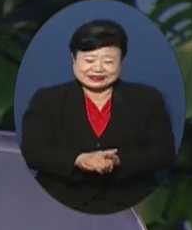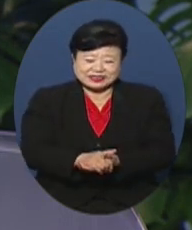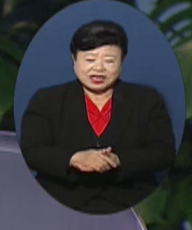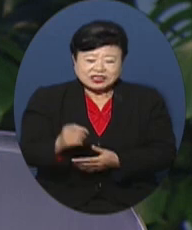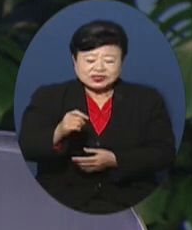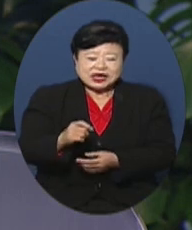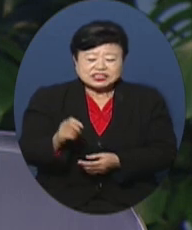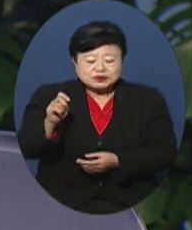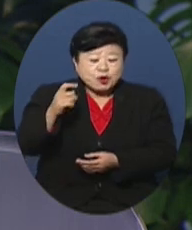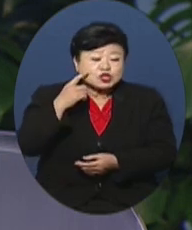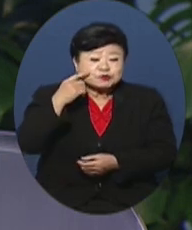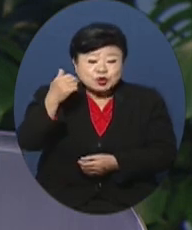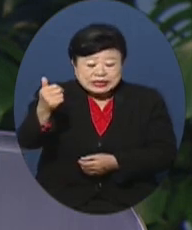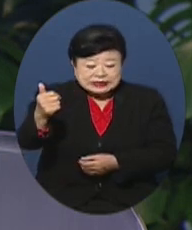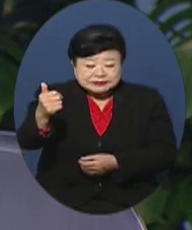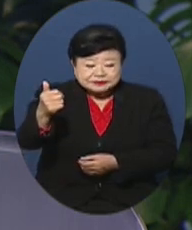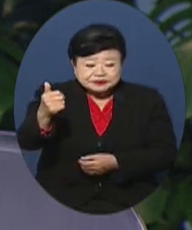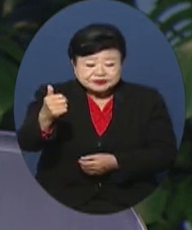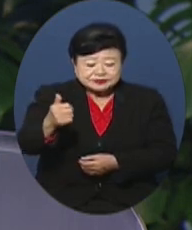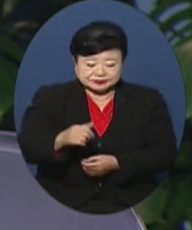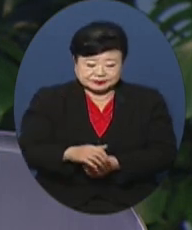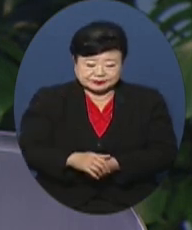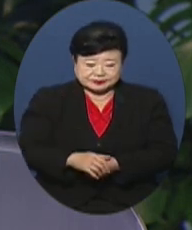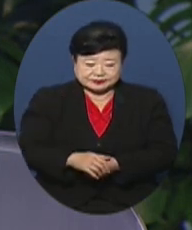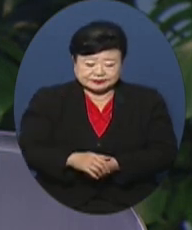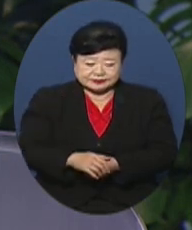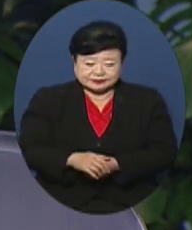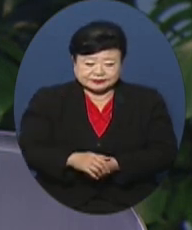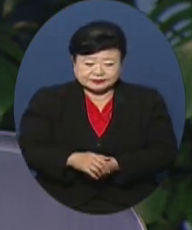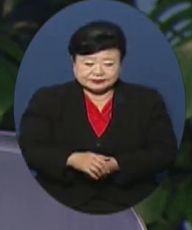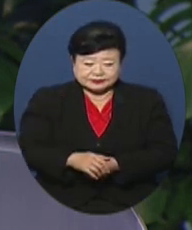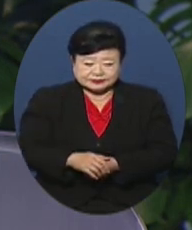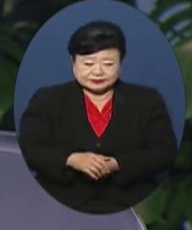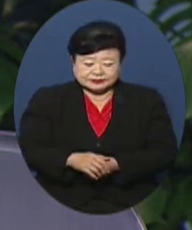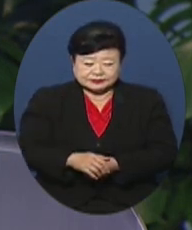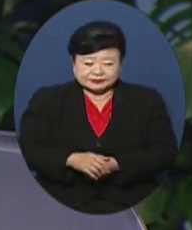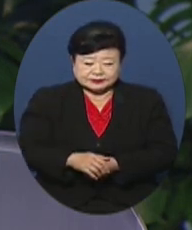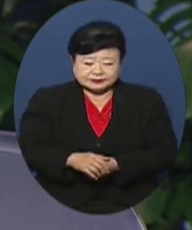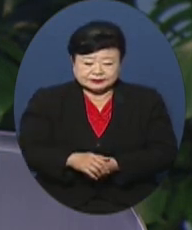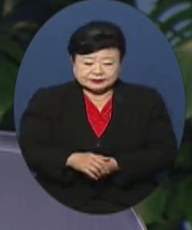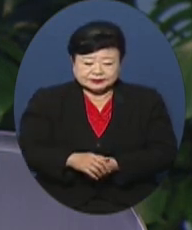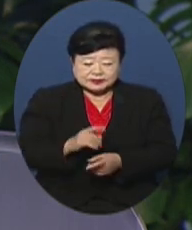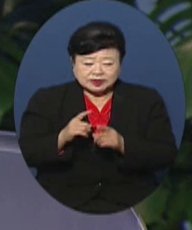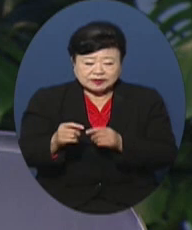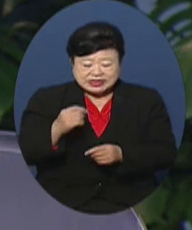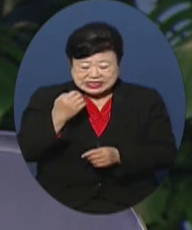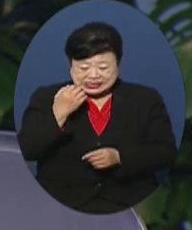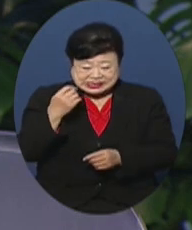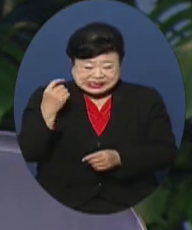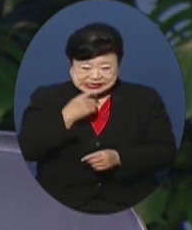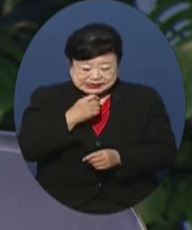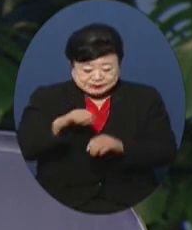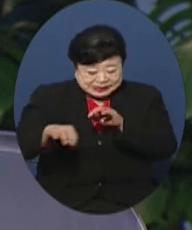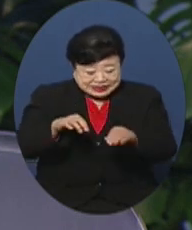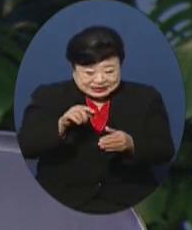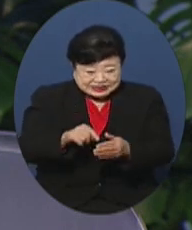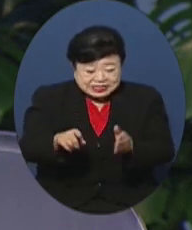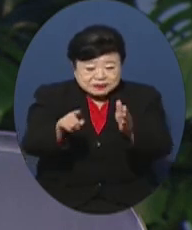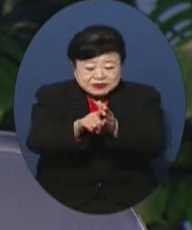찰스 스펄슨 목사님은 연금술사들이 모래에서 금을 캐듯이